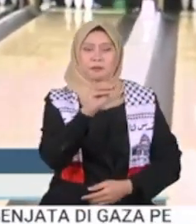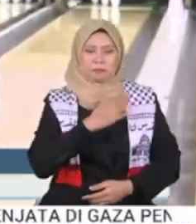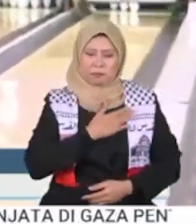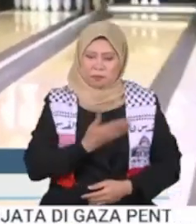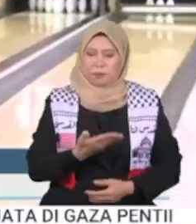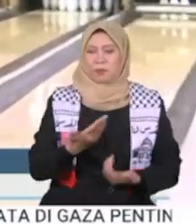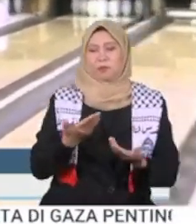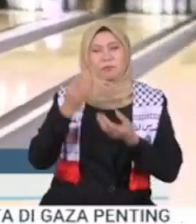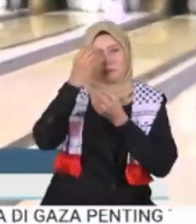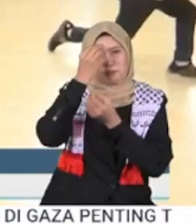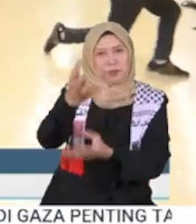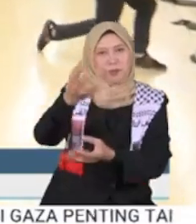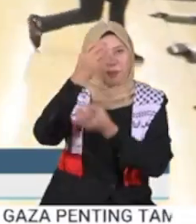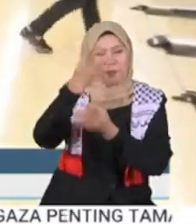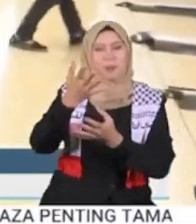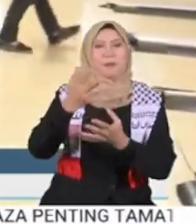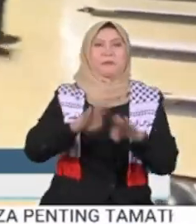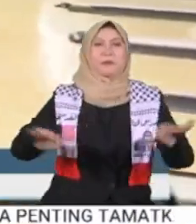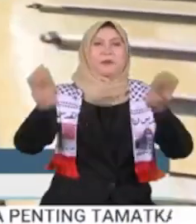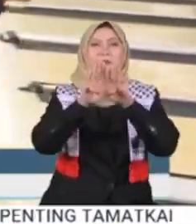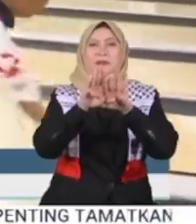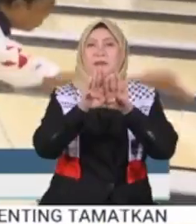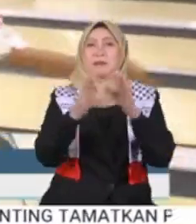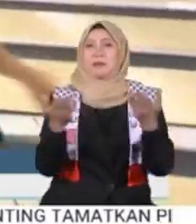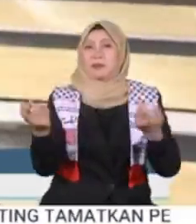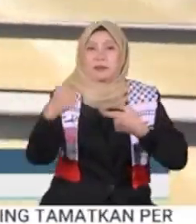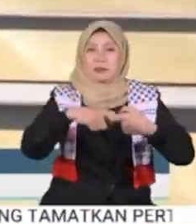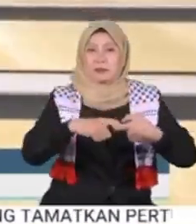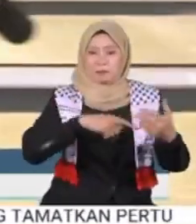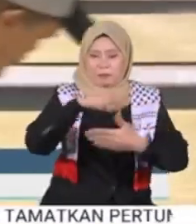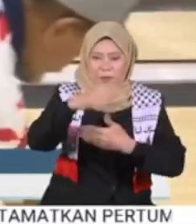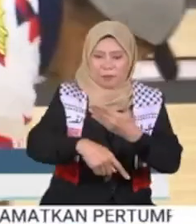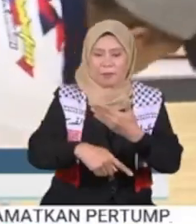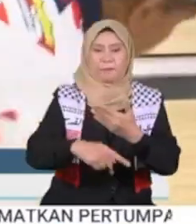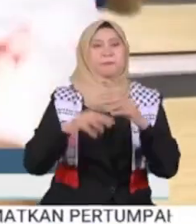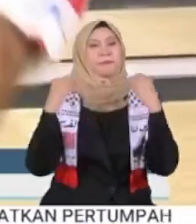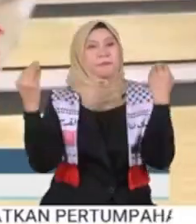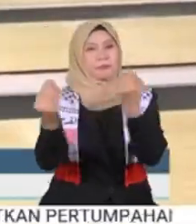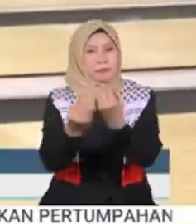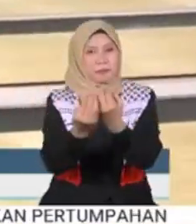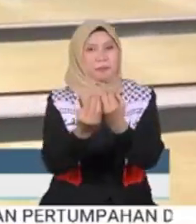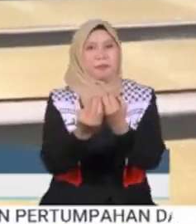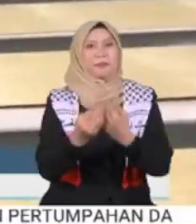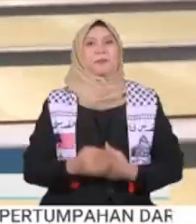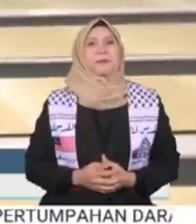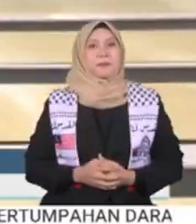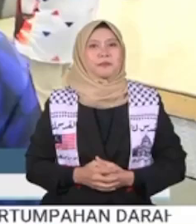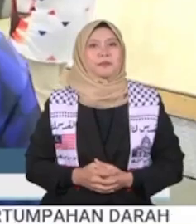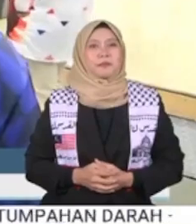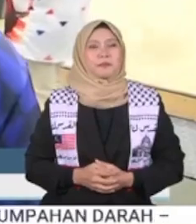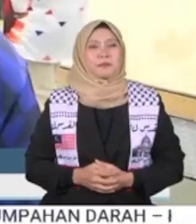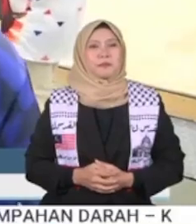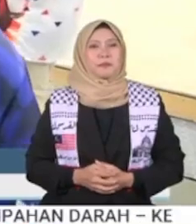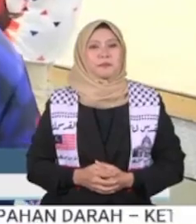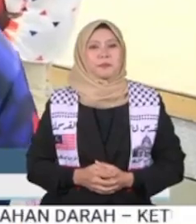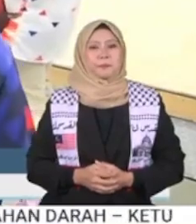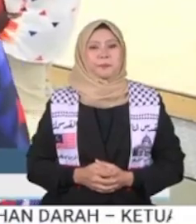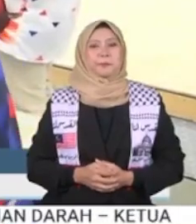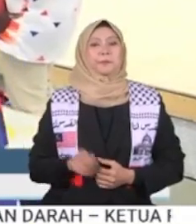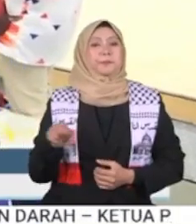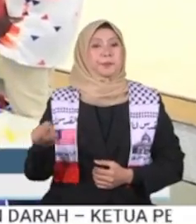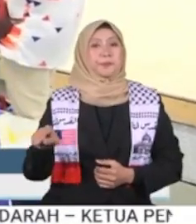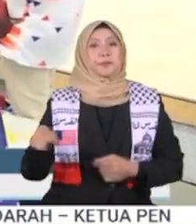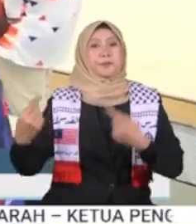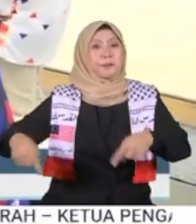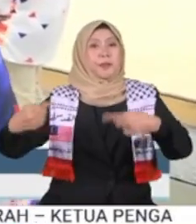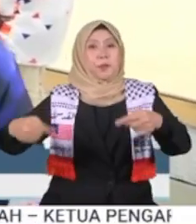komited menyampaikan berita dan maklumat terkini berkaitan program kemasyarakatan sedafiat perlawanan persahabatan ini